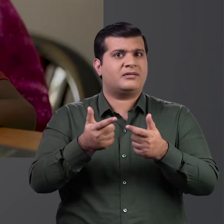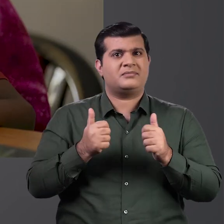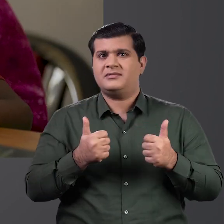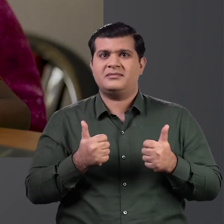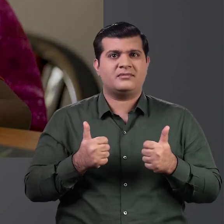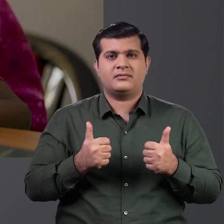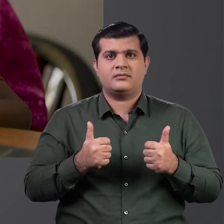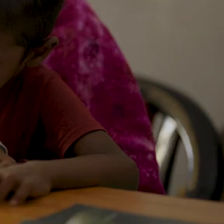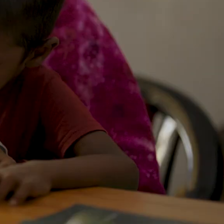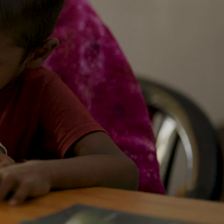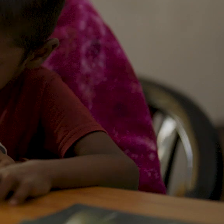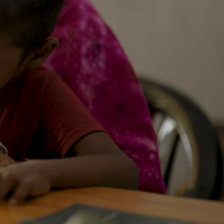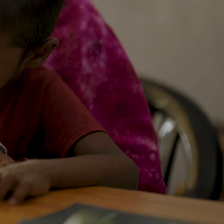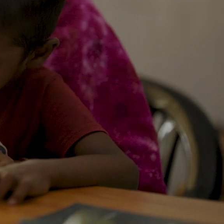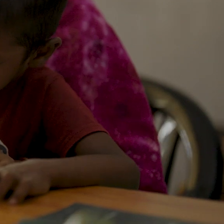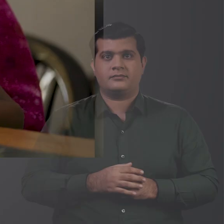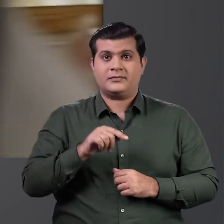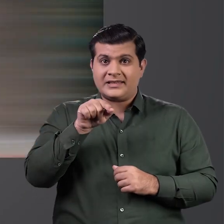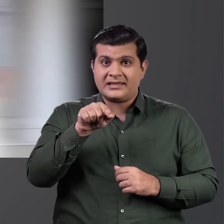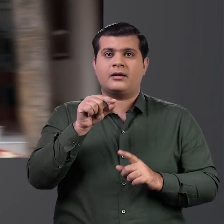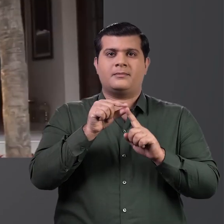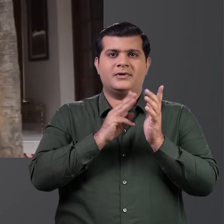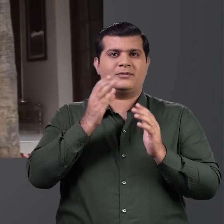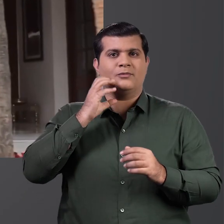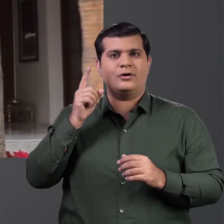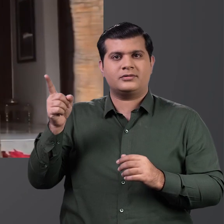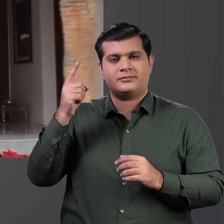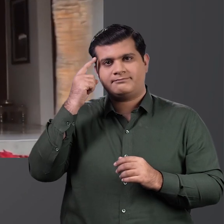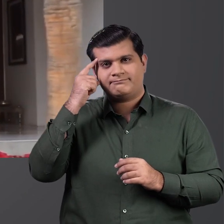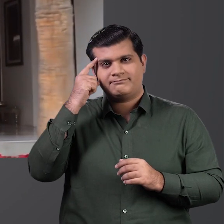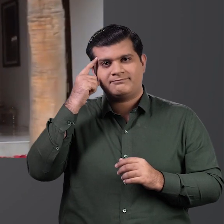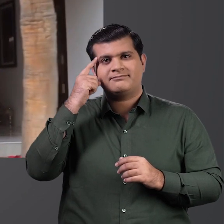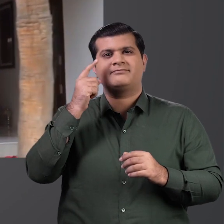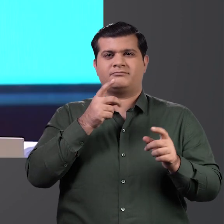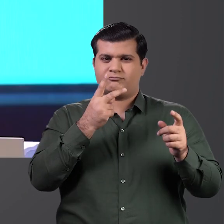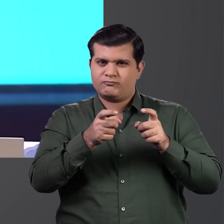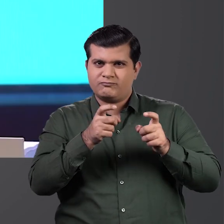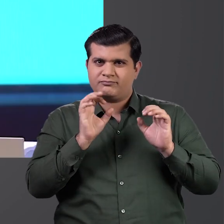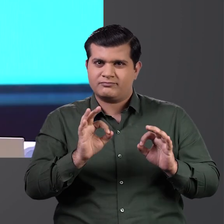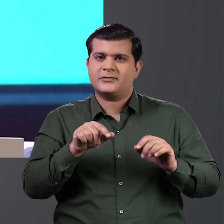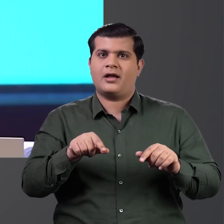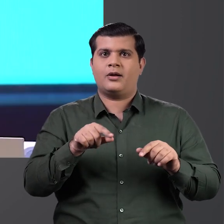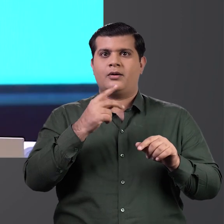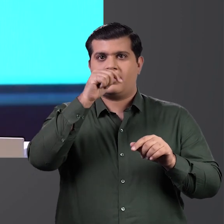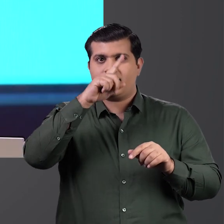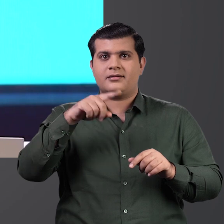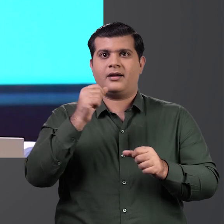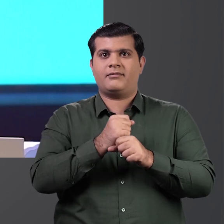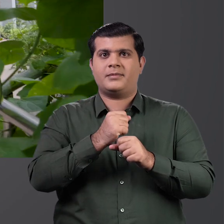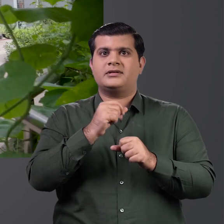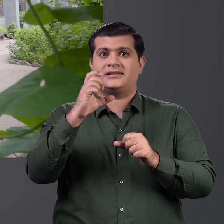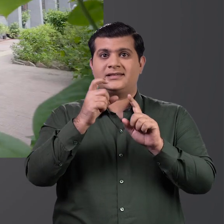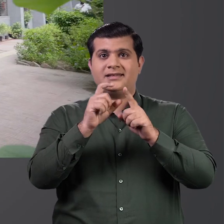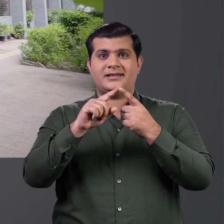एवं प्रशिक्षण का खर्च वहन नहीं कर पाता। प्रधानमंत्री श्री नरेंद्र मोदी जी के सक्षम नेतृत्व में भारत सरकार